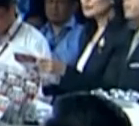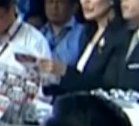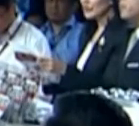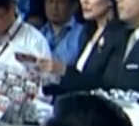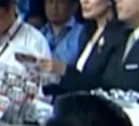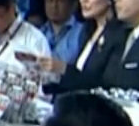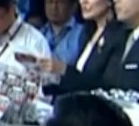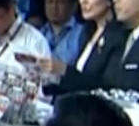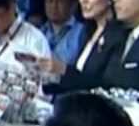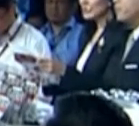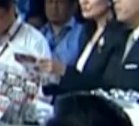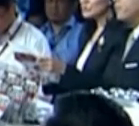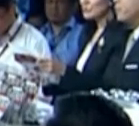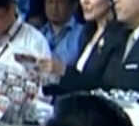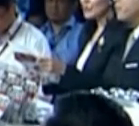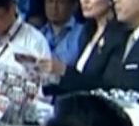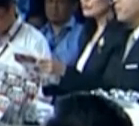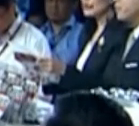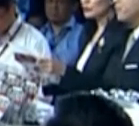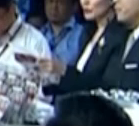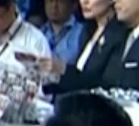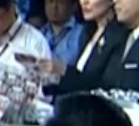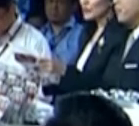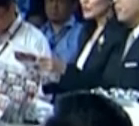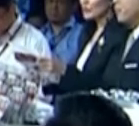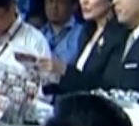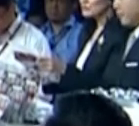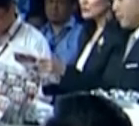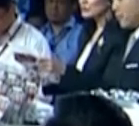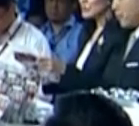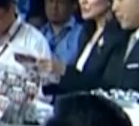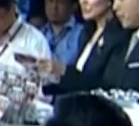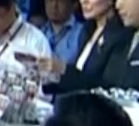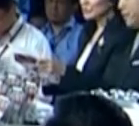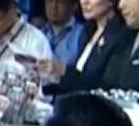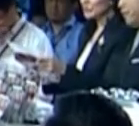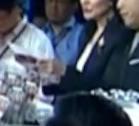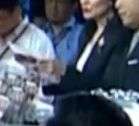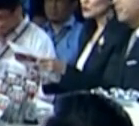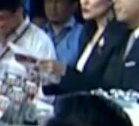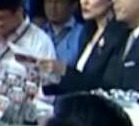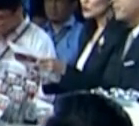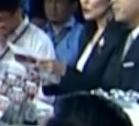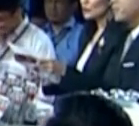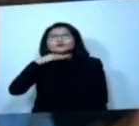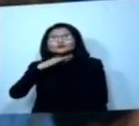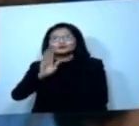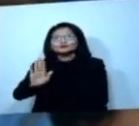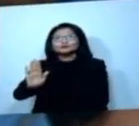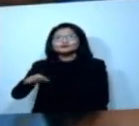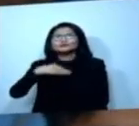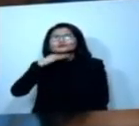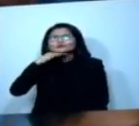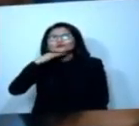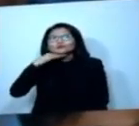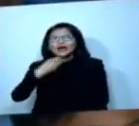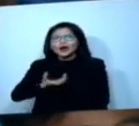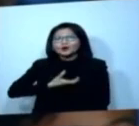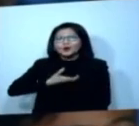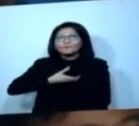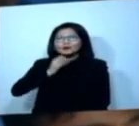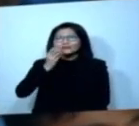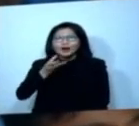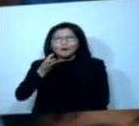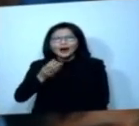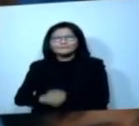dari sakitnya, juga perlu meningkatkan kinerja para aparatur negara untuk bergerak. Jokowi begitu sibuknya untuk sekedar say